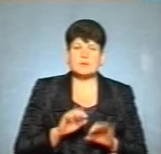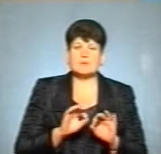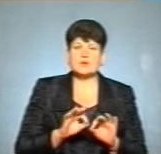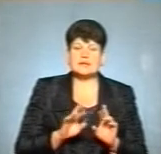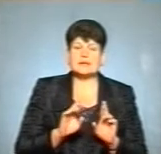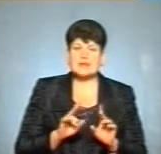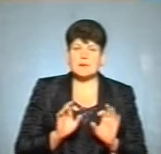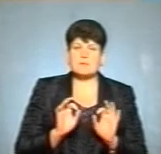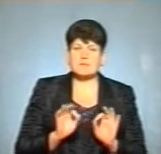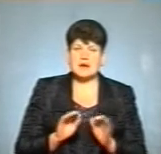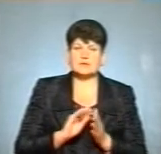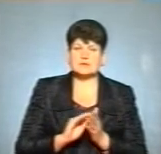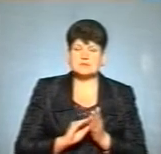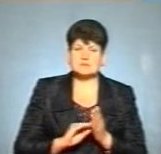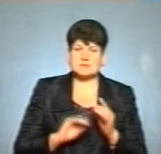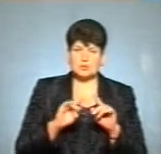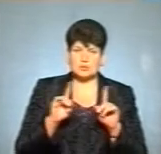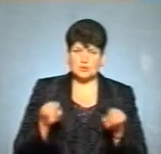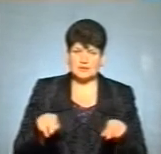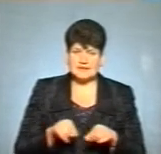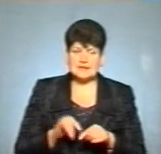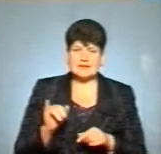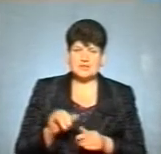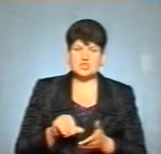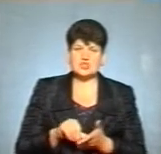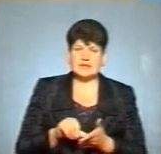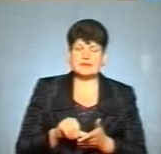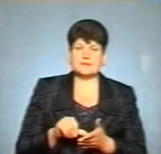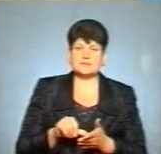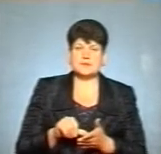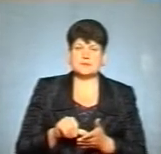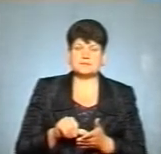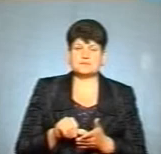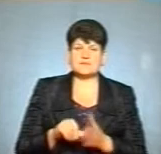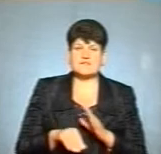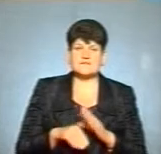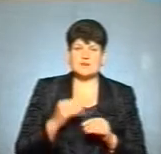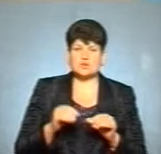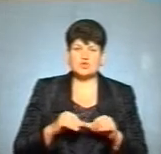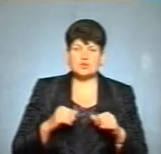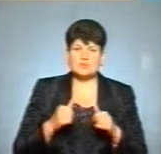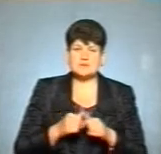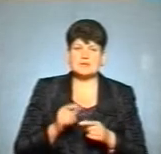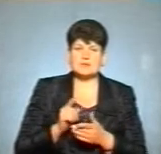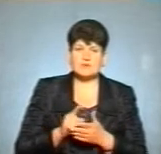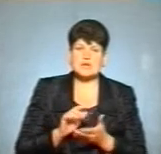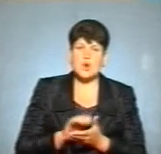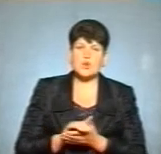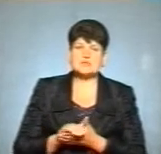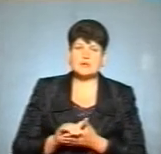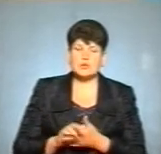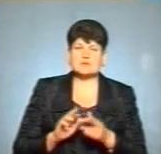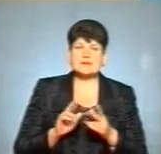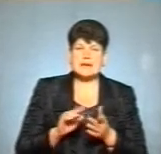правильно заповнювати бюлетень, так і з членами ДВК, тобто виборчих комісій, які повинні ознайомитися, як